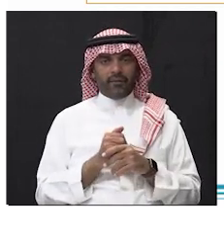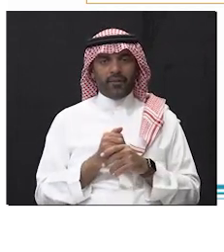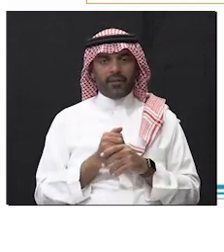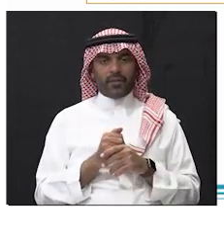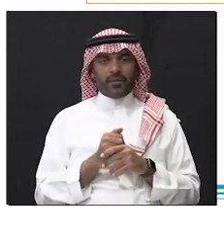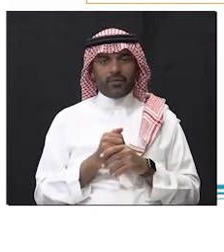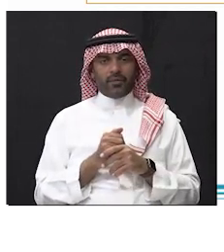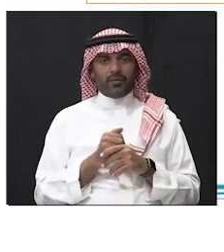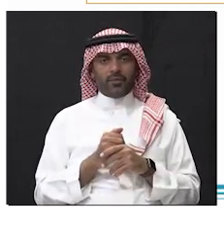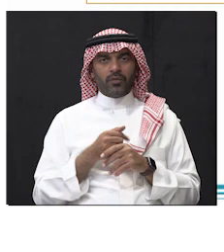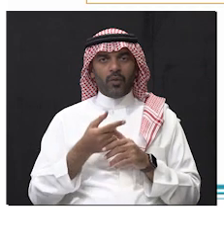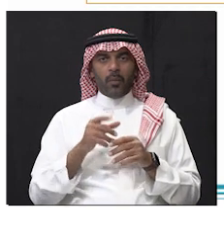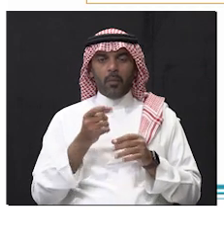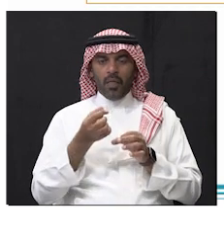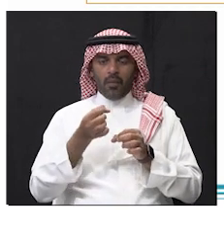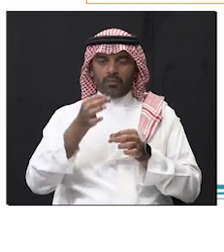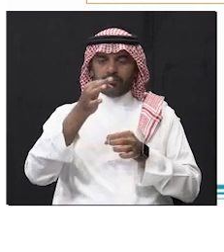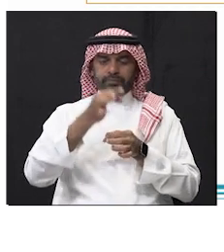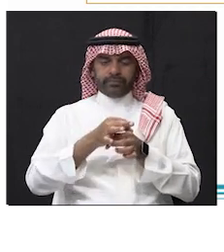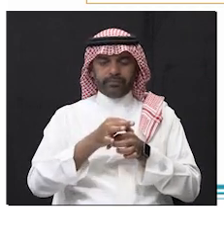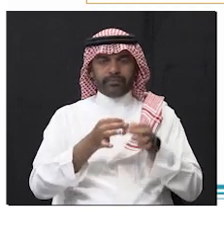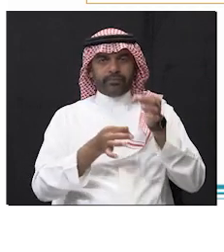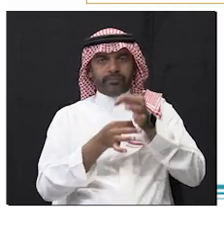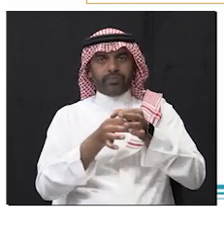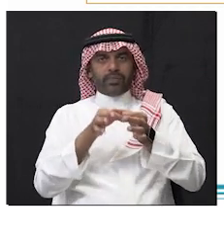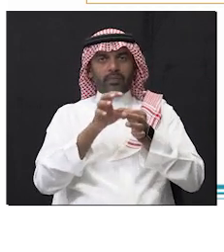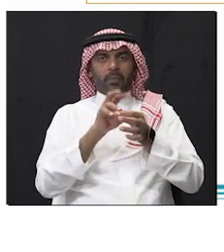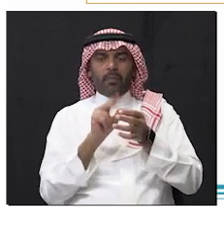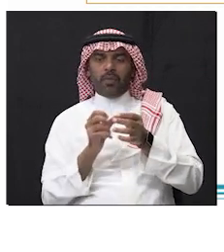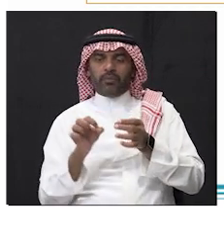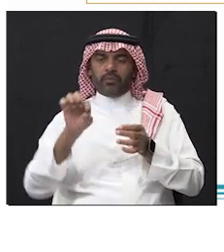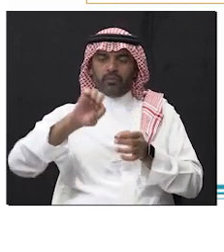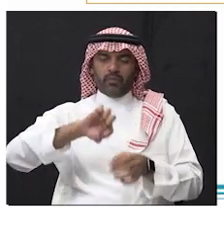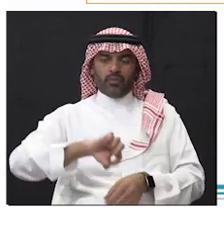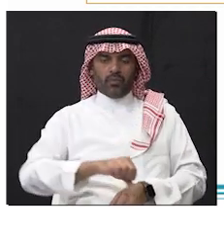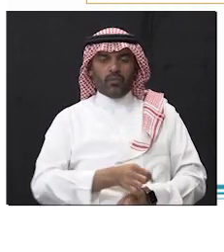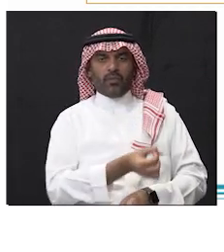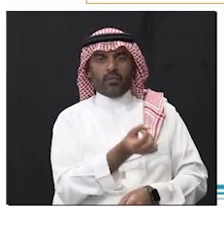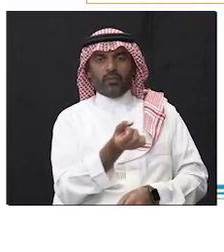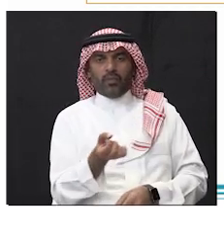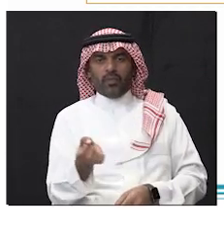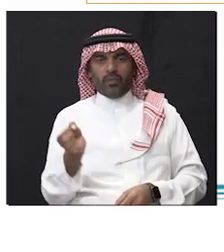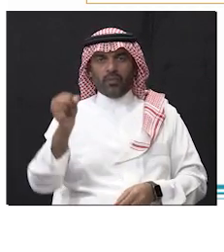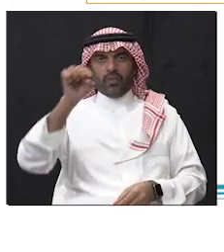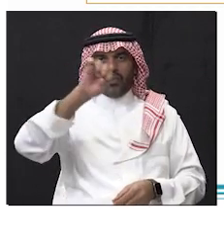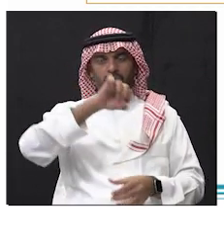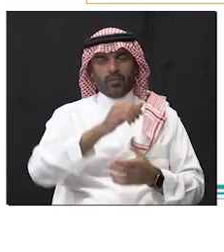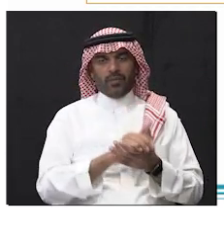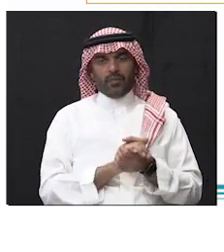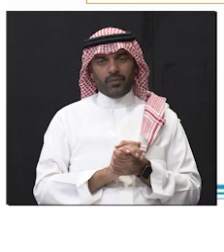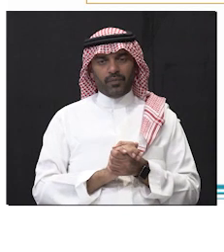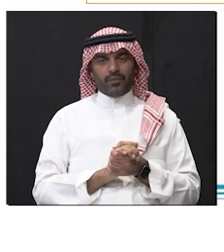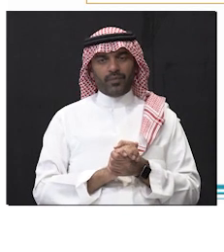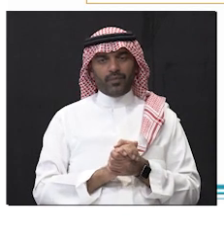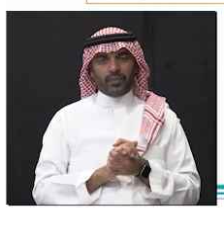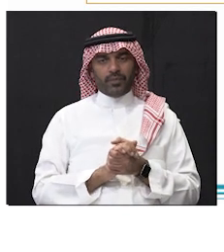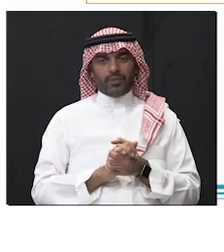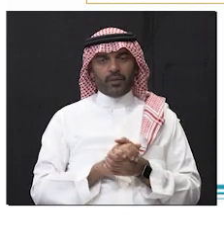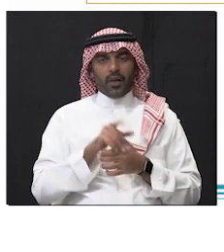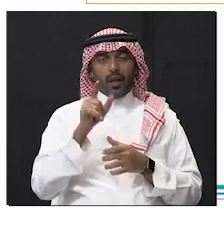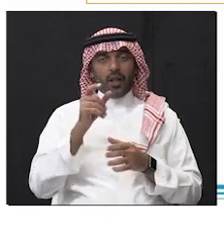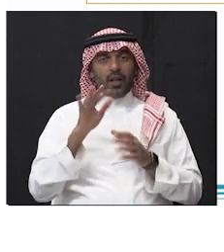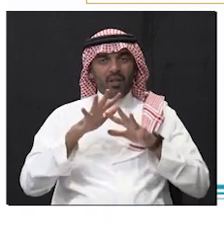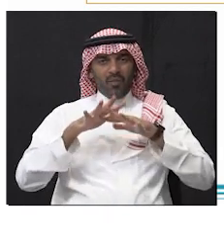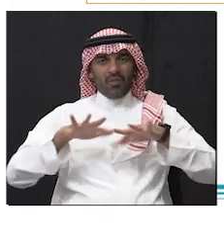أحسنتم، أنبوب داخل أنبوب، كأنها أسطوانة، أسطوانية الشكل، أحسنتم. طبقات الجسم كم طبقة؟